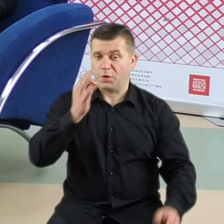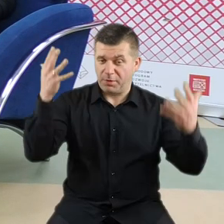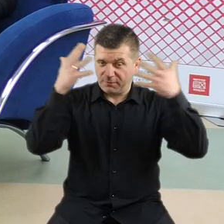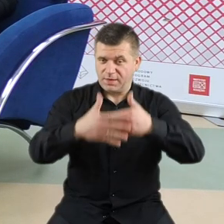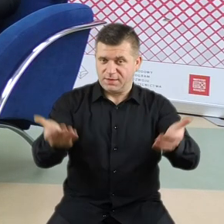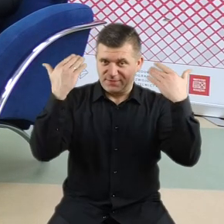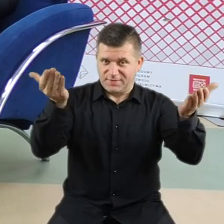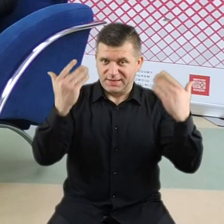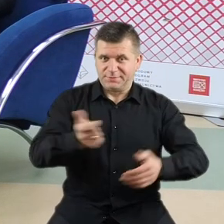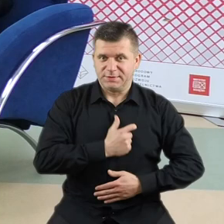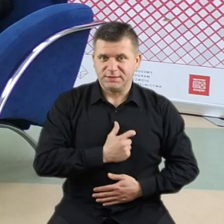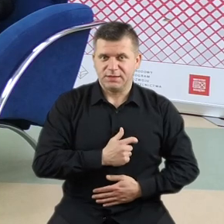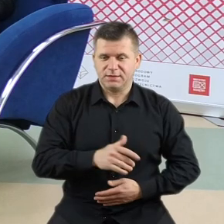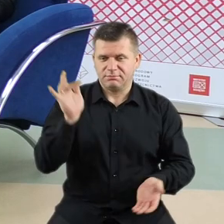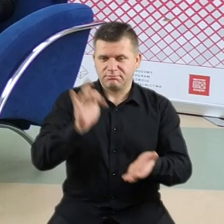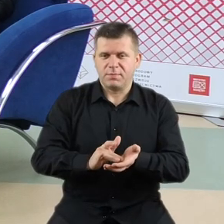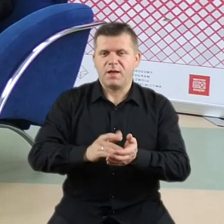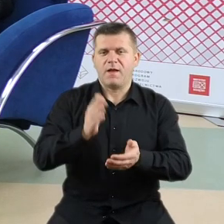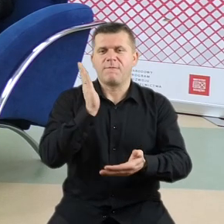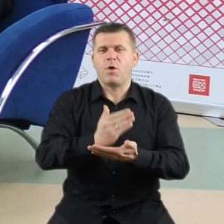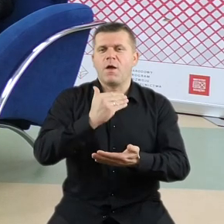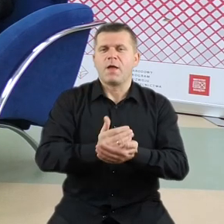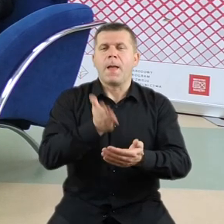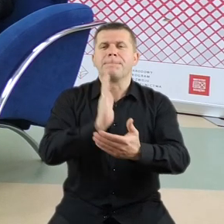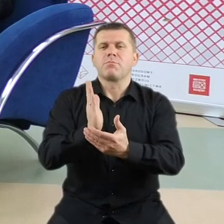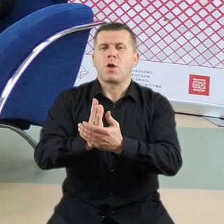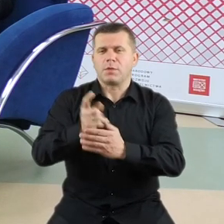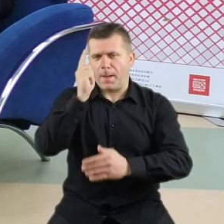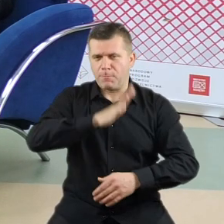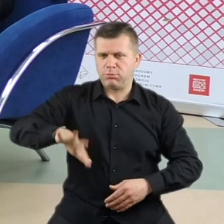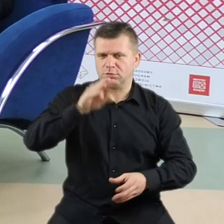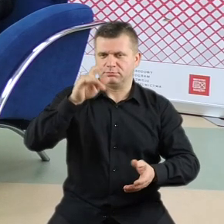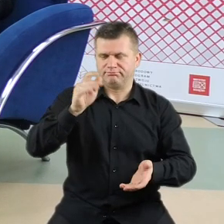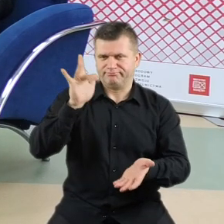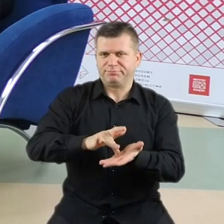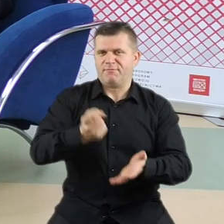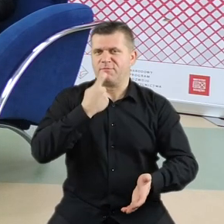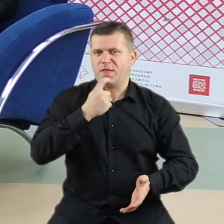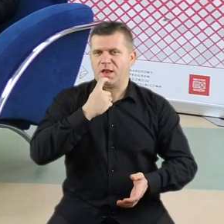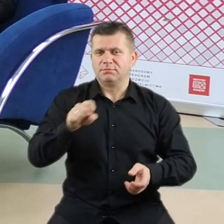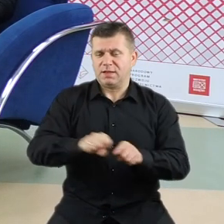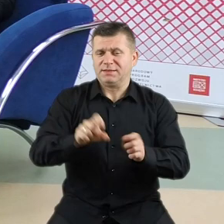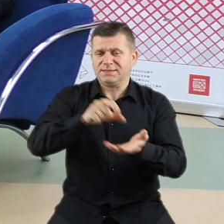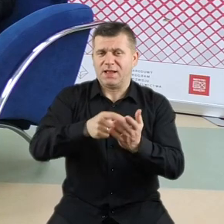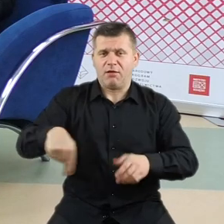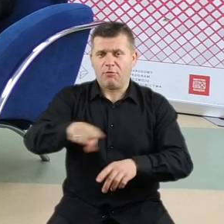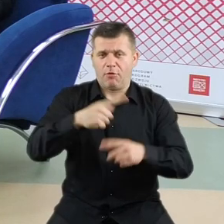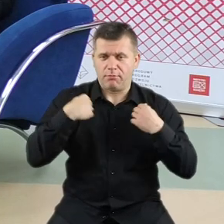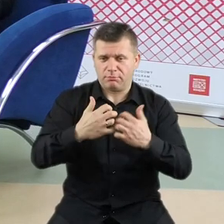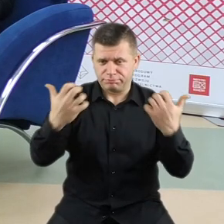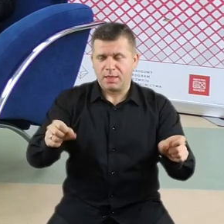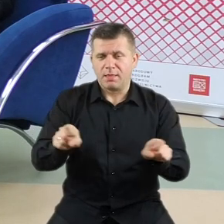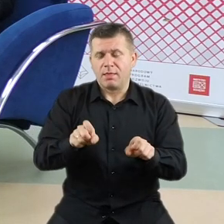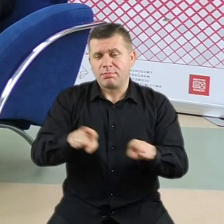Dobry wieczór, witamy serdecznie. Witamy w Wojewódzkiej Bibliotece Publicznej w Kielcach. Witamy wszystkich na sali oraz tych, którzy